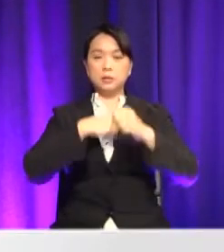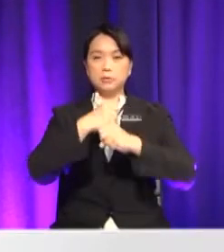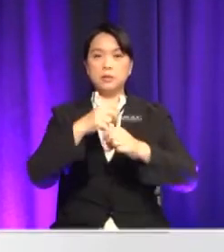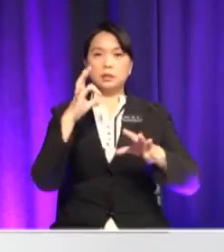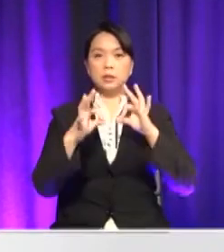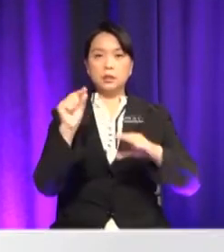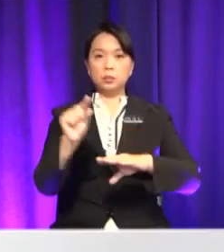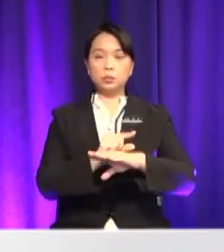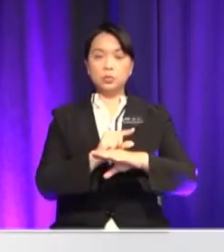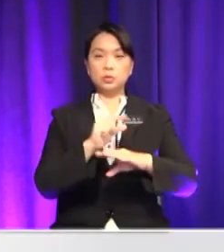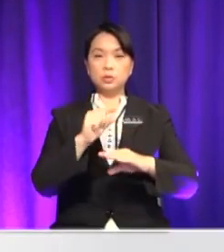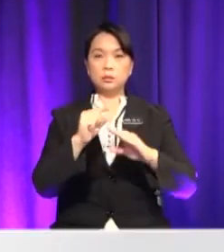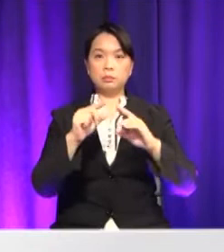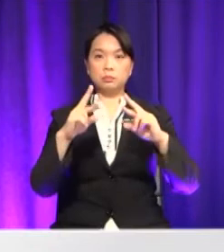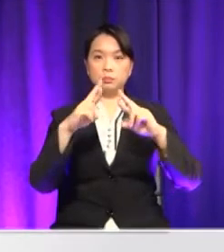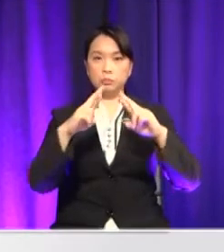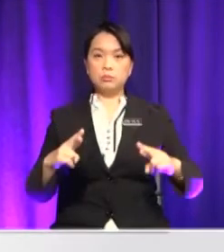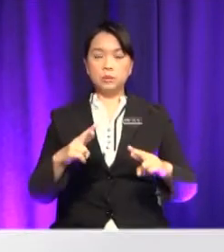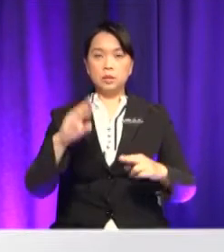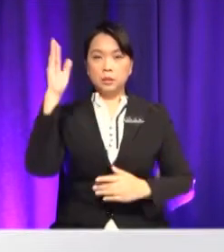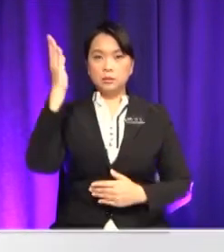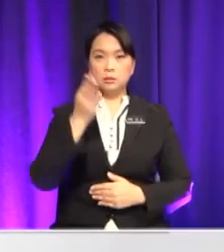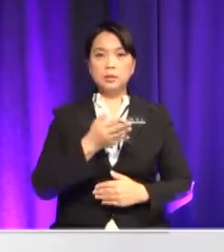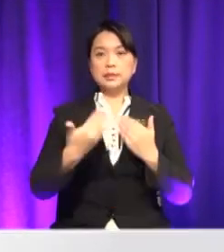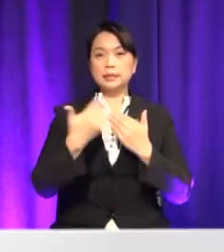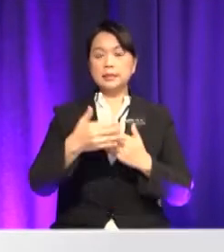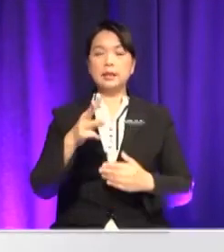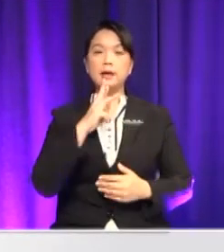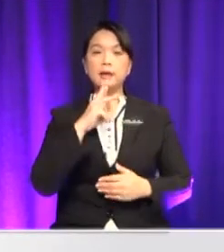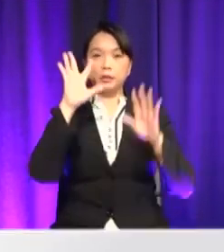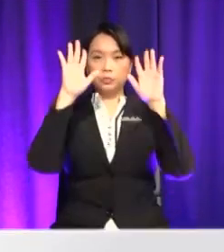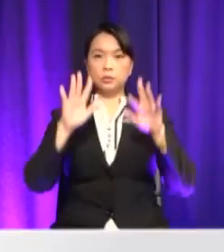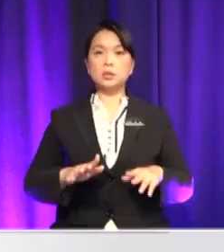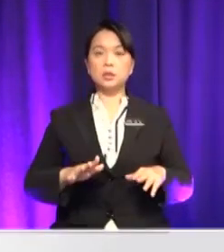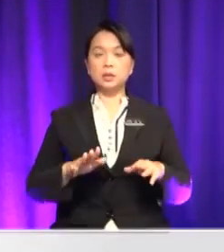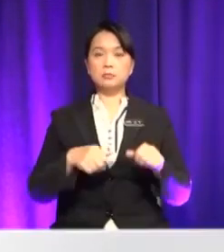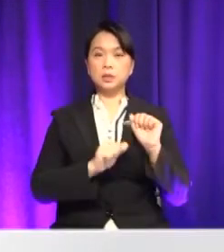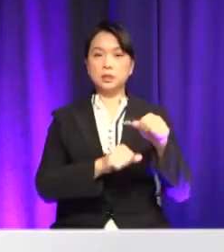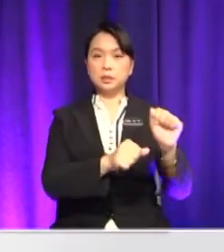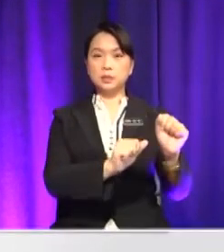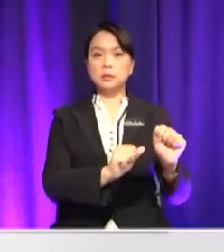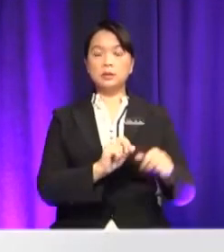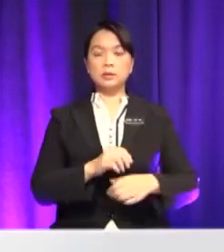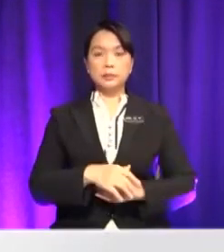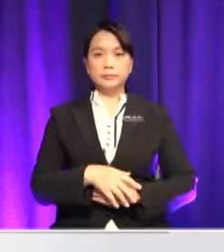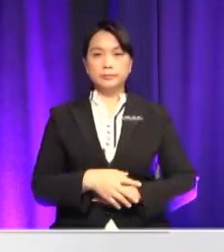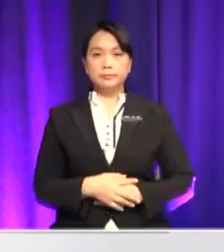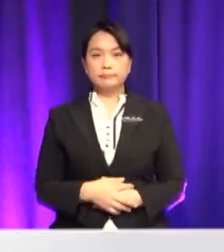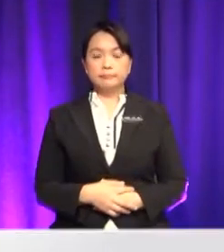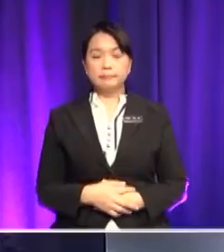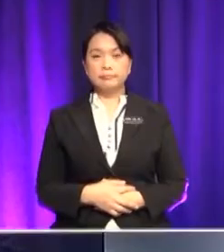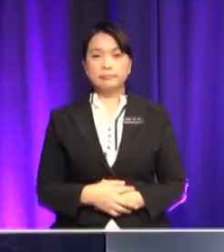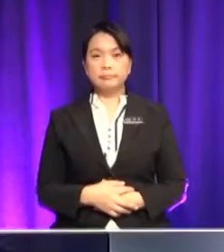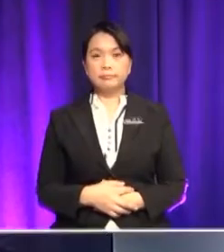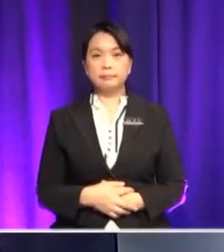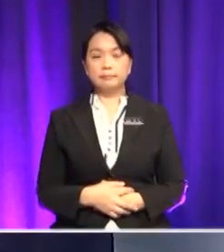bumbung curam ni lagi senang air hujan untuk mengalir ke longkang lah. Okey. Begitu. Memang itu jawapan dia, Irfan. Tepat sekali, yang cikgu, tepat sekali.